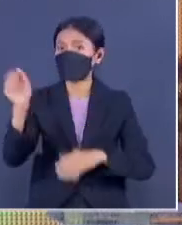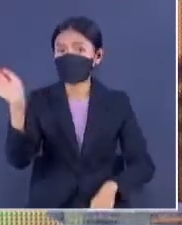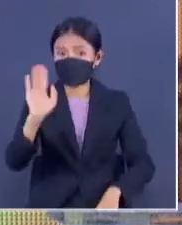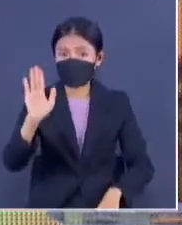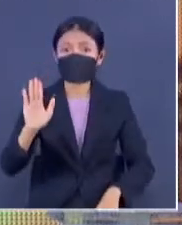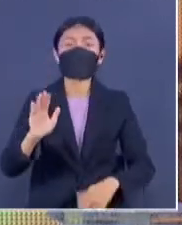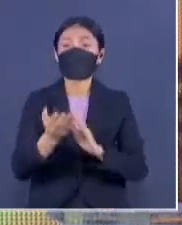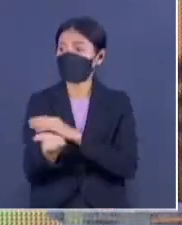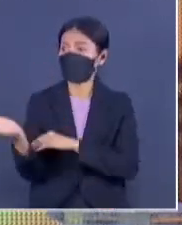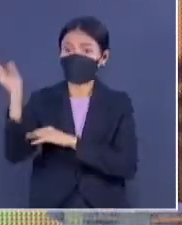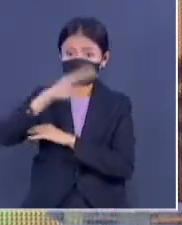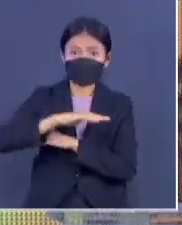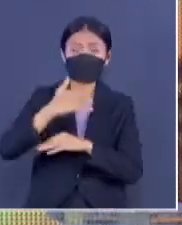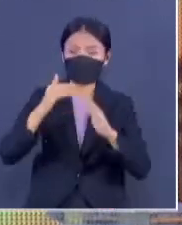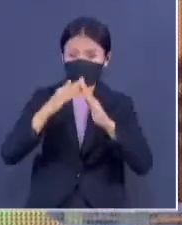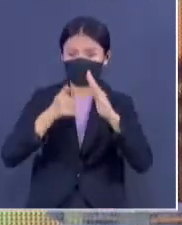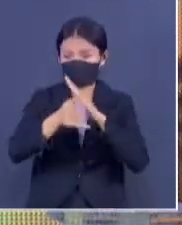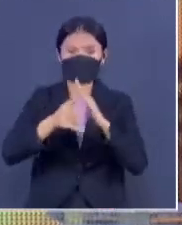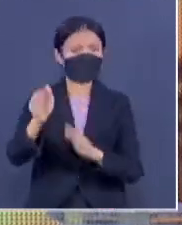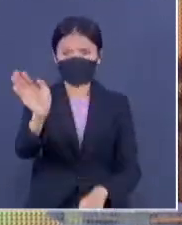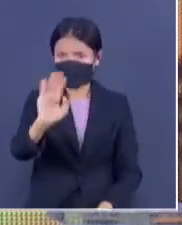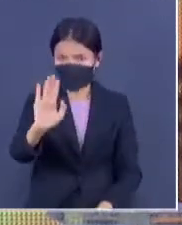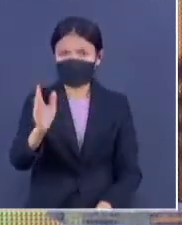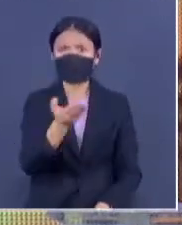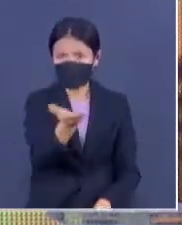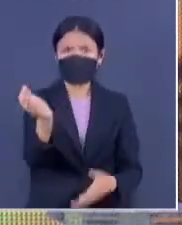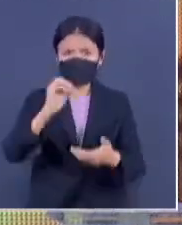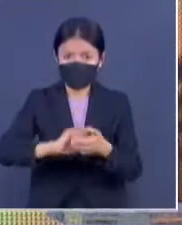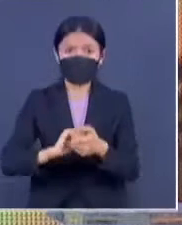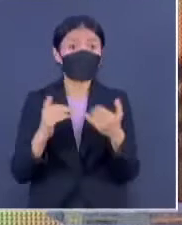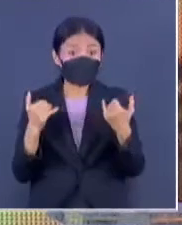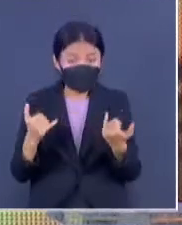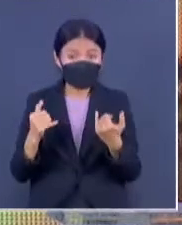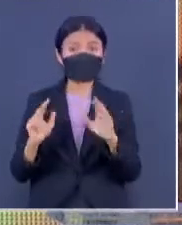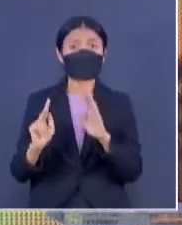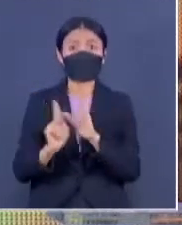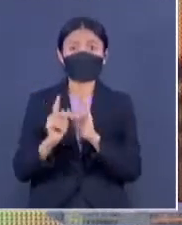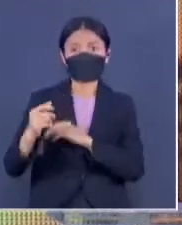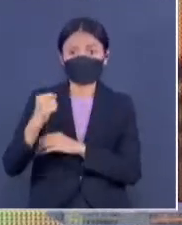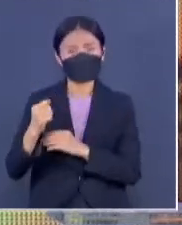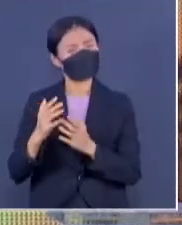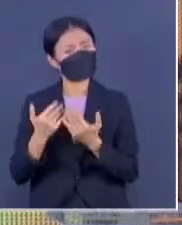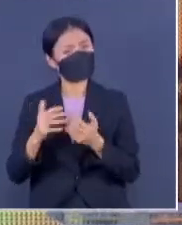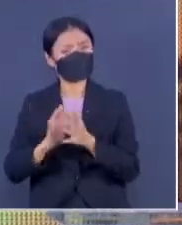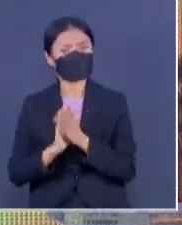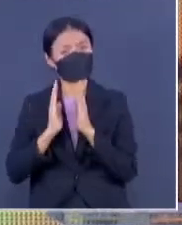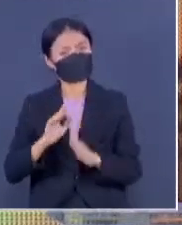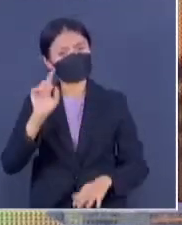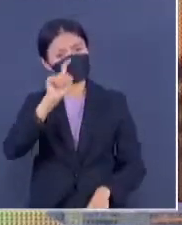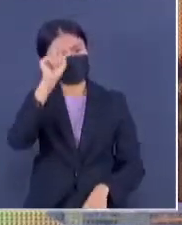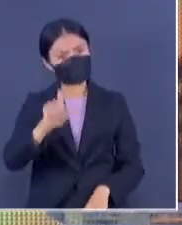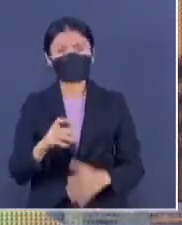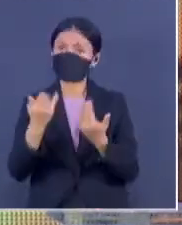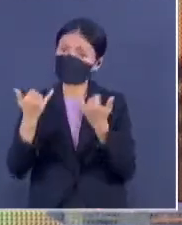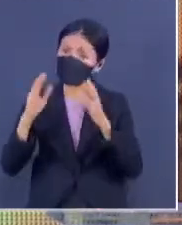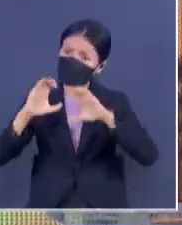วงเวลากลางวันนะคะหากไม่จำเป็นทีนี้พอมีมาตรการแบบนี้เกิดขึ้นหลายคนก็ตั้งคำถามไปในทิศทางเดียวกันถึงมาตรการเยียวยาของรั